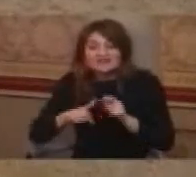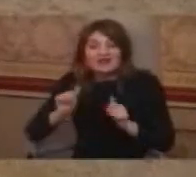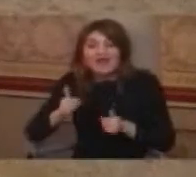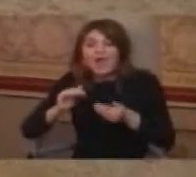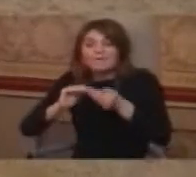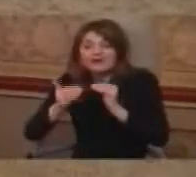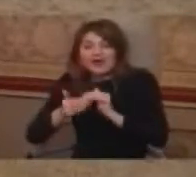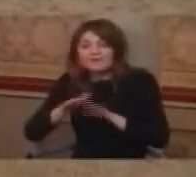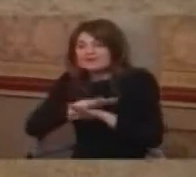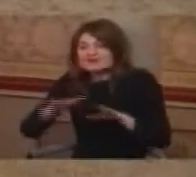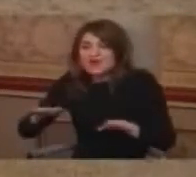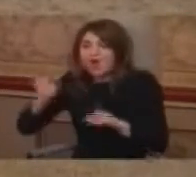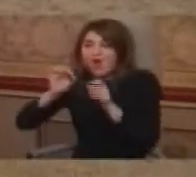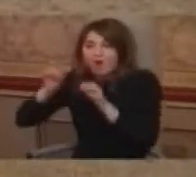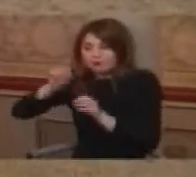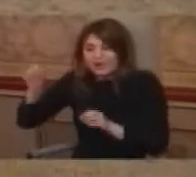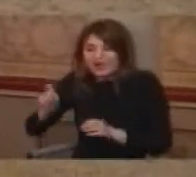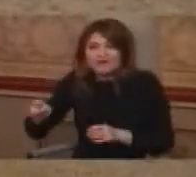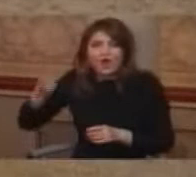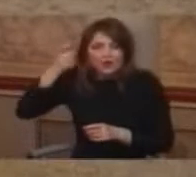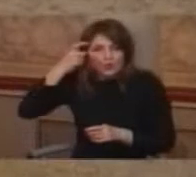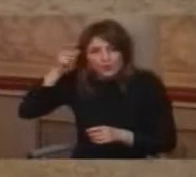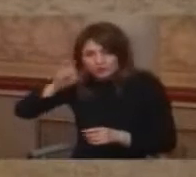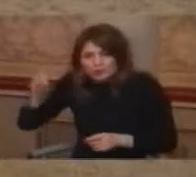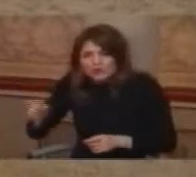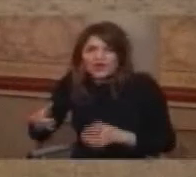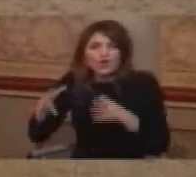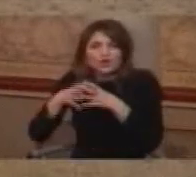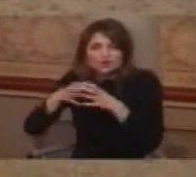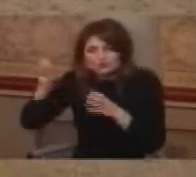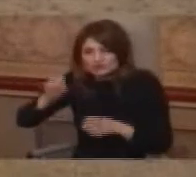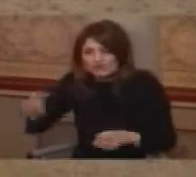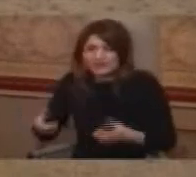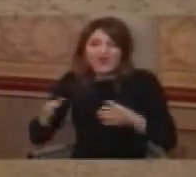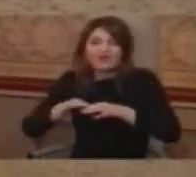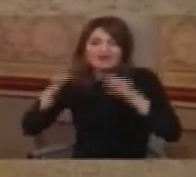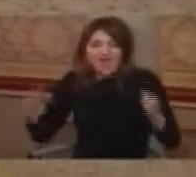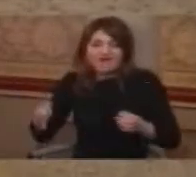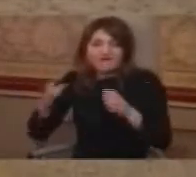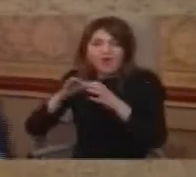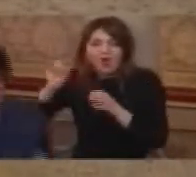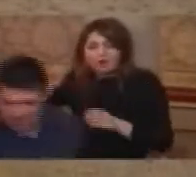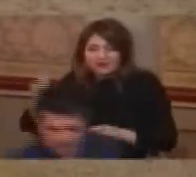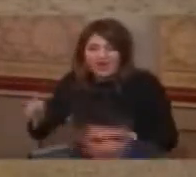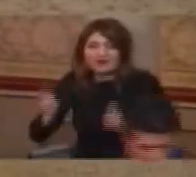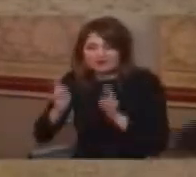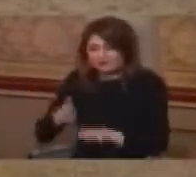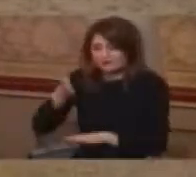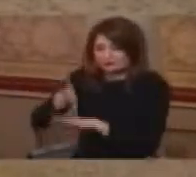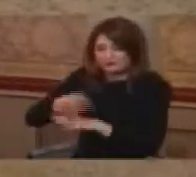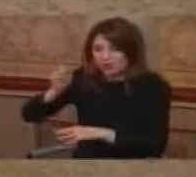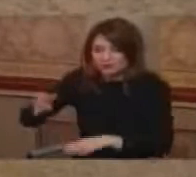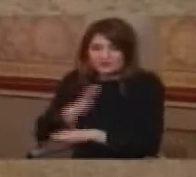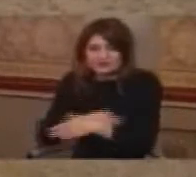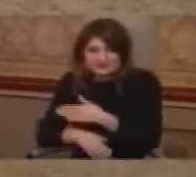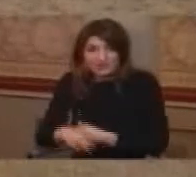svih objekata, kulturnih, društvenih i javnih objekata za osobe s invaliditetom. To je društvo jednakih